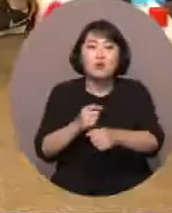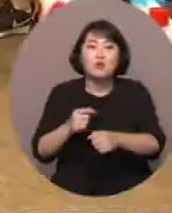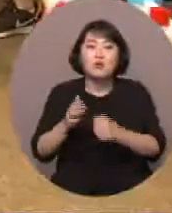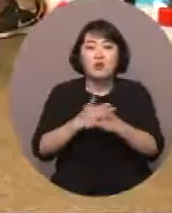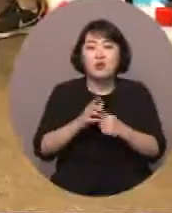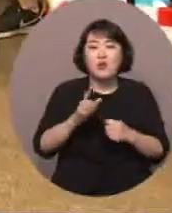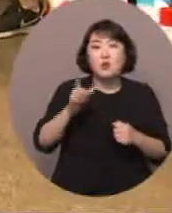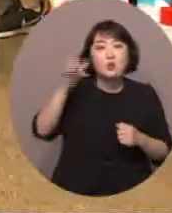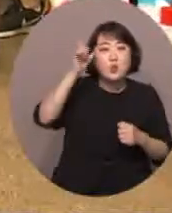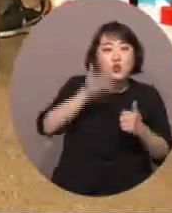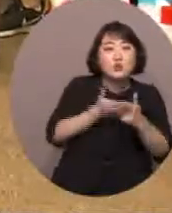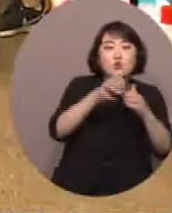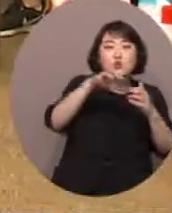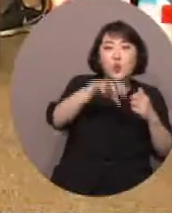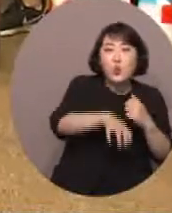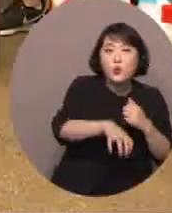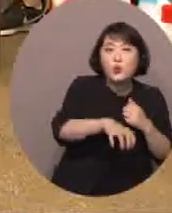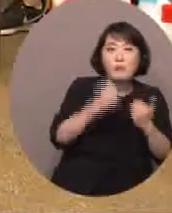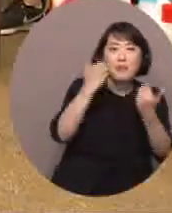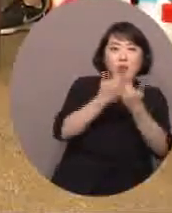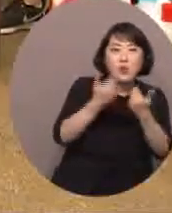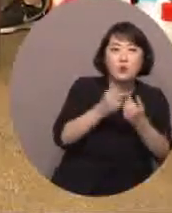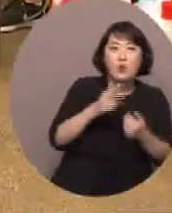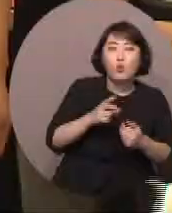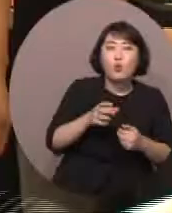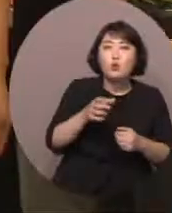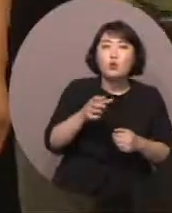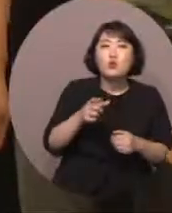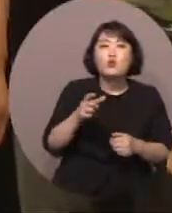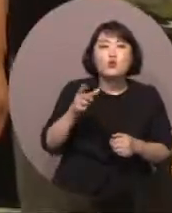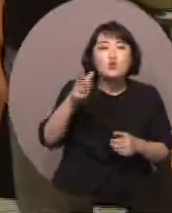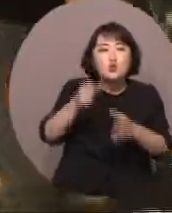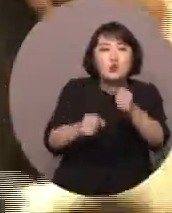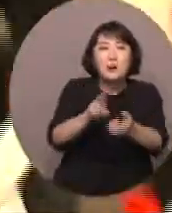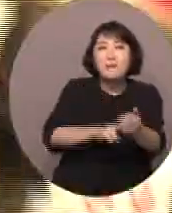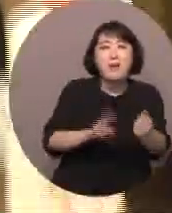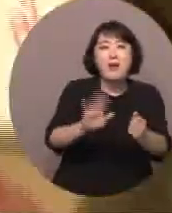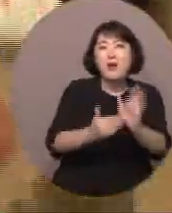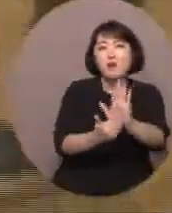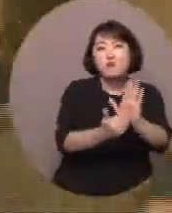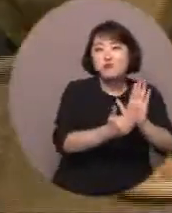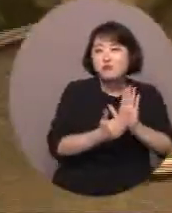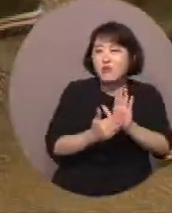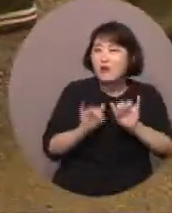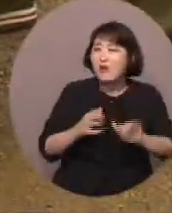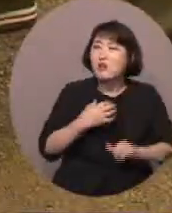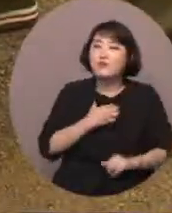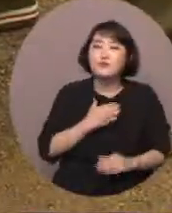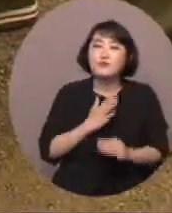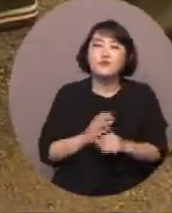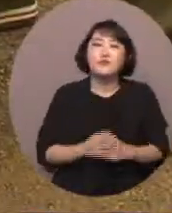사태에 우유 대란까지 이어지는 건 아닌지 우려가 커지고 있습니다. MBC 뉴스 윤웅성입니다.